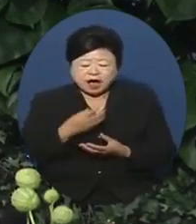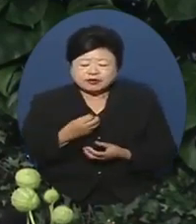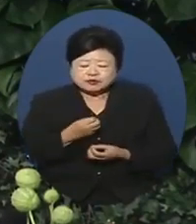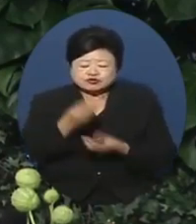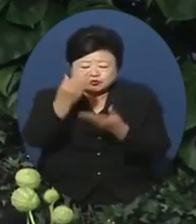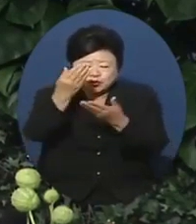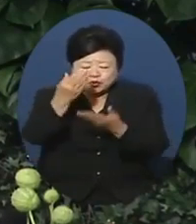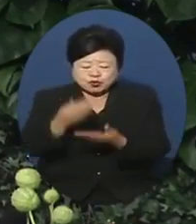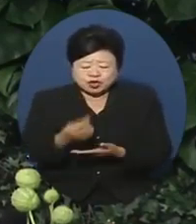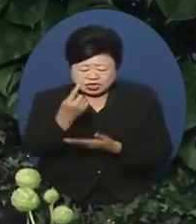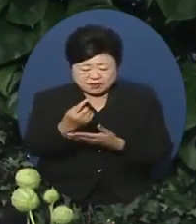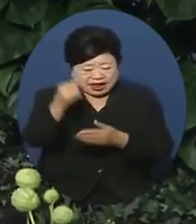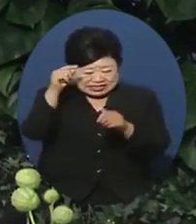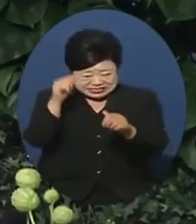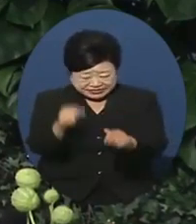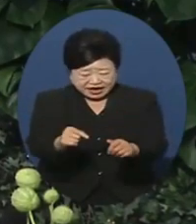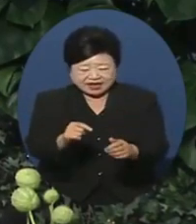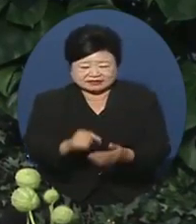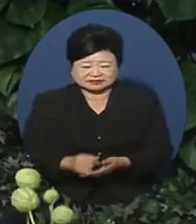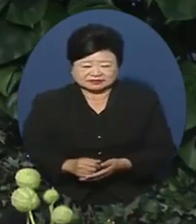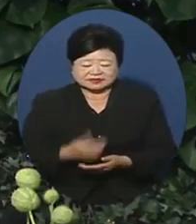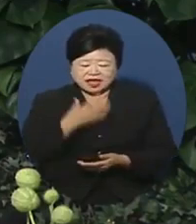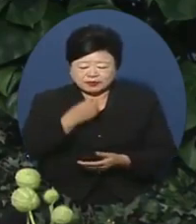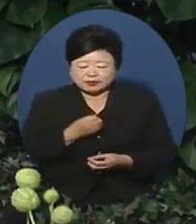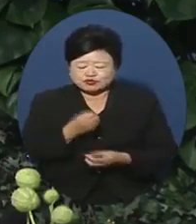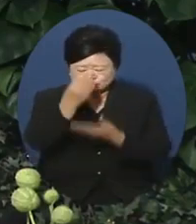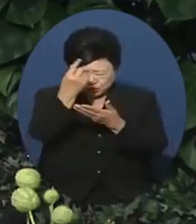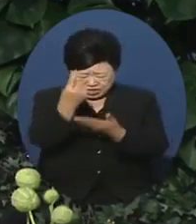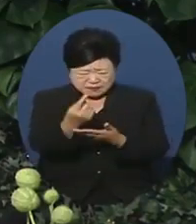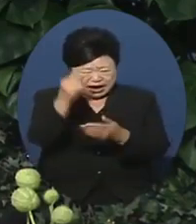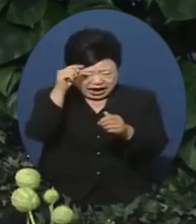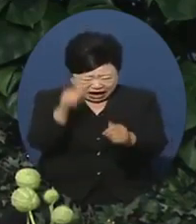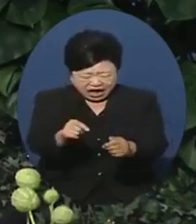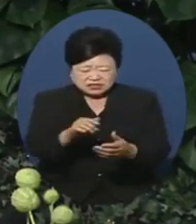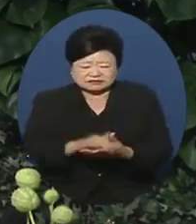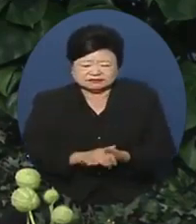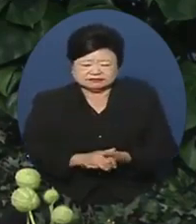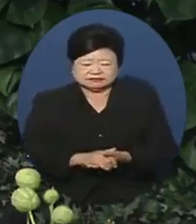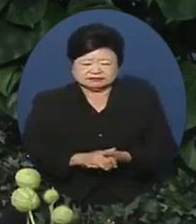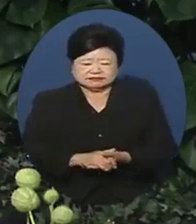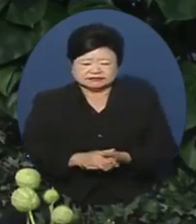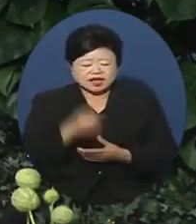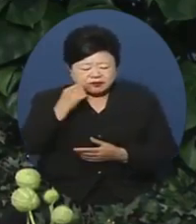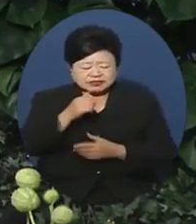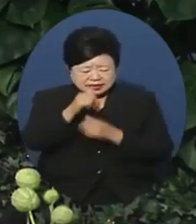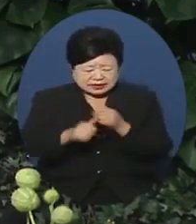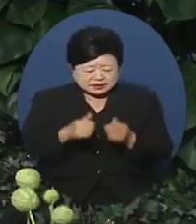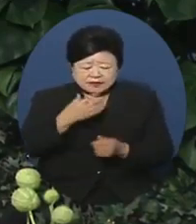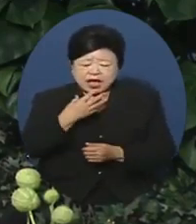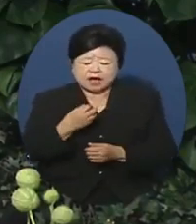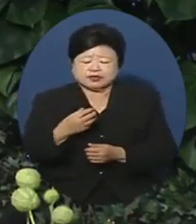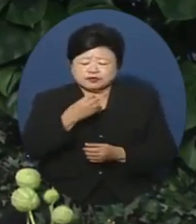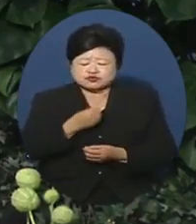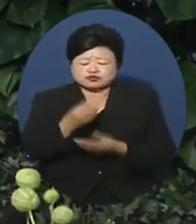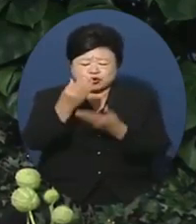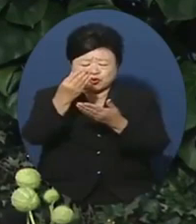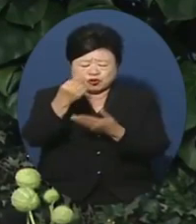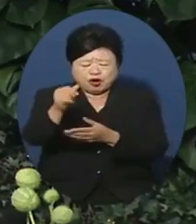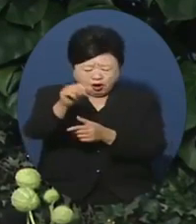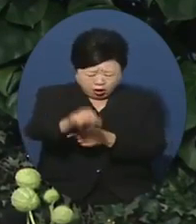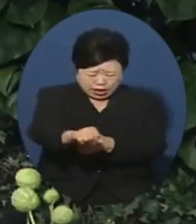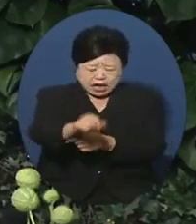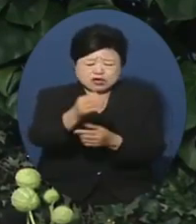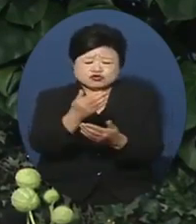아브라함의 보은 임할지어다. 아브라함의 보은 임하라. 아버지 하나님 아브라함의 복을